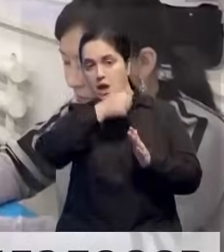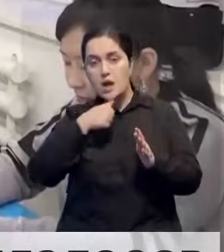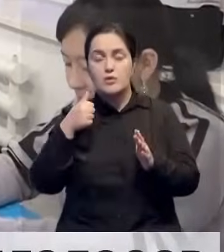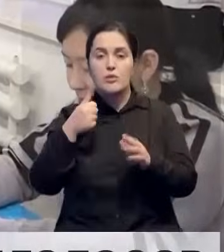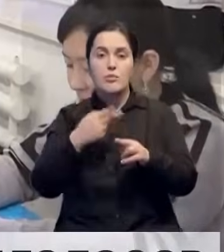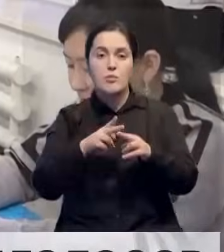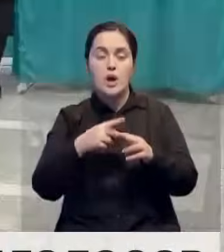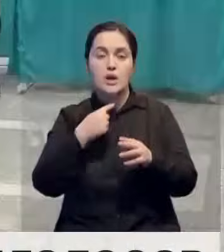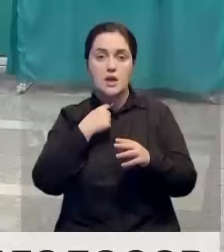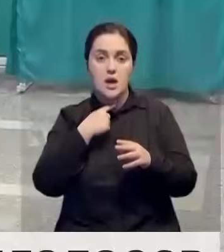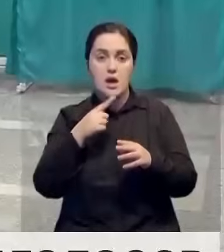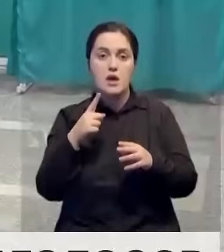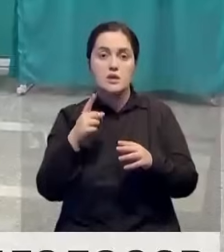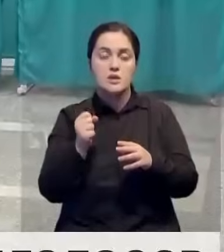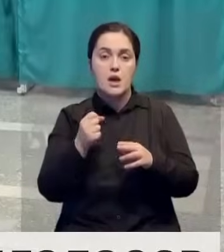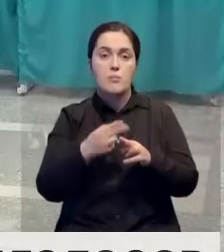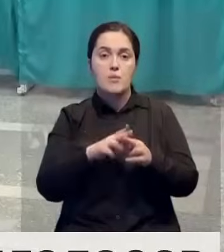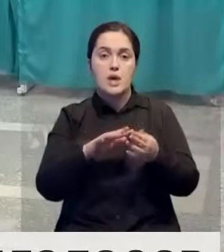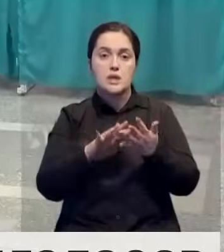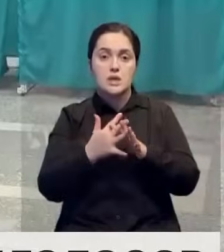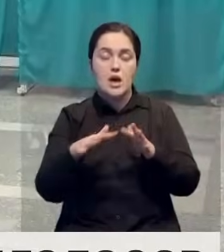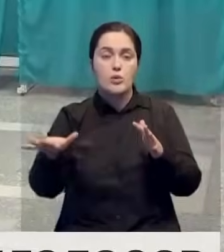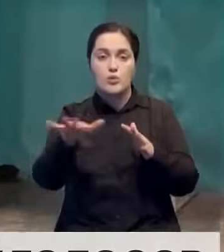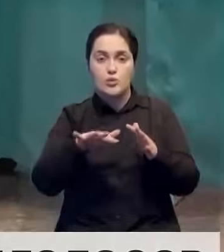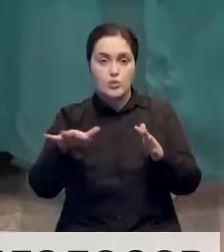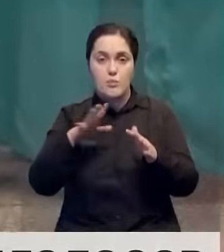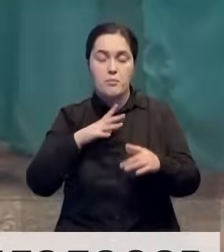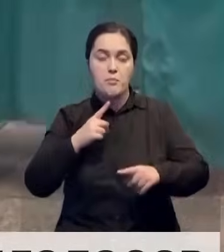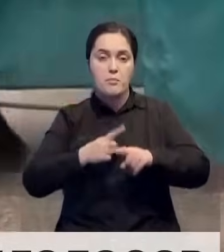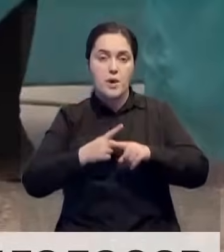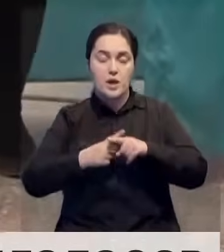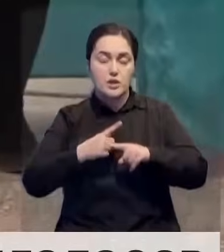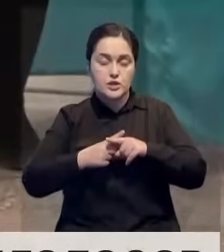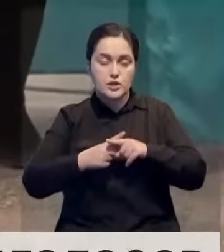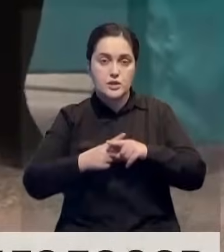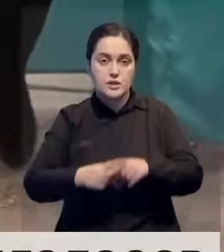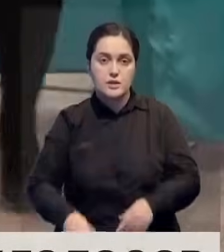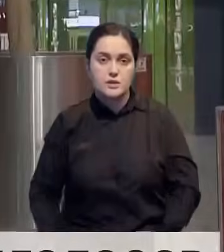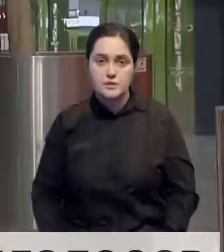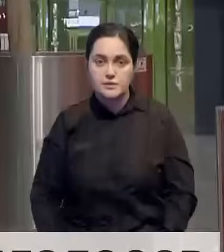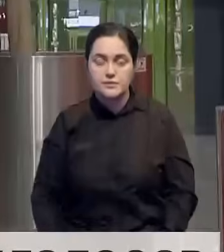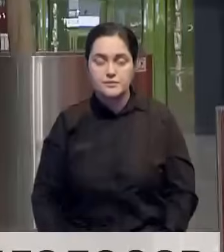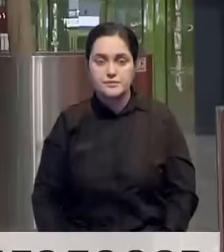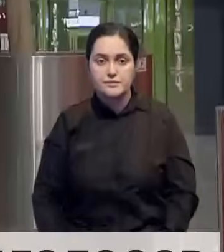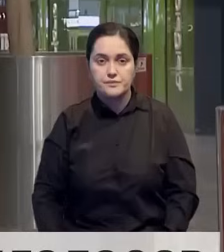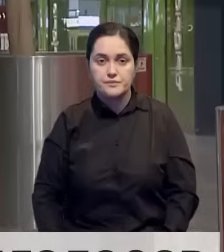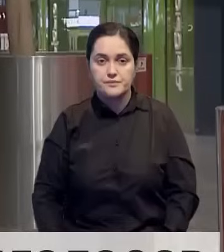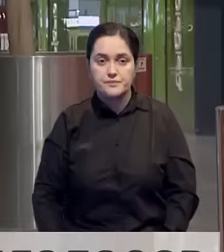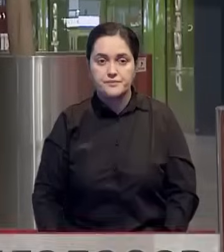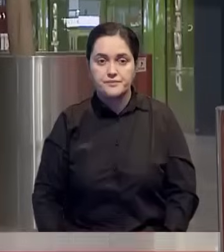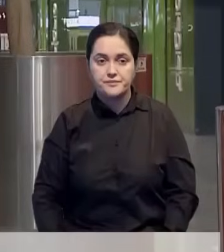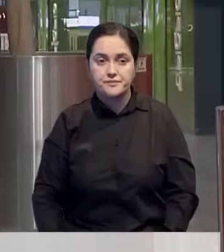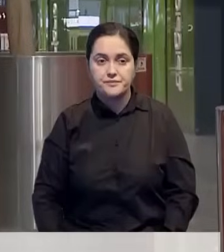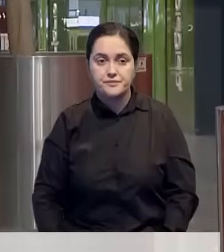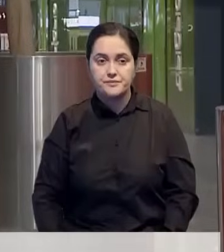формат голосования за первых лиц сельских округов и сел показал положительный результат, считают политологи. Идет